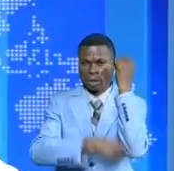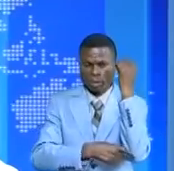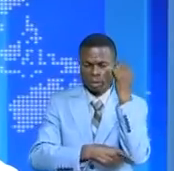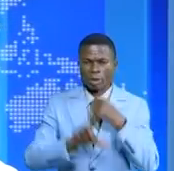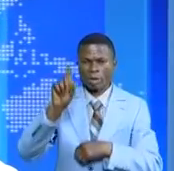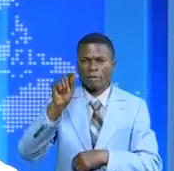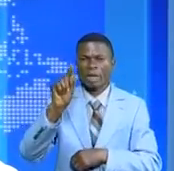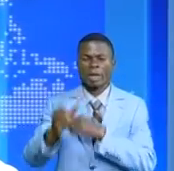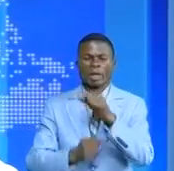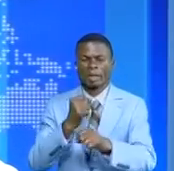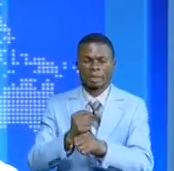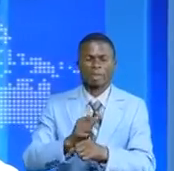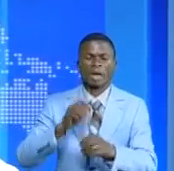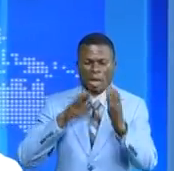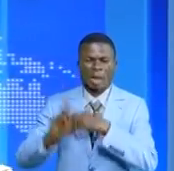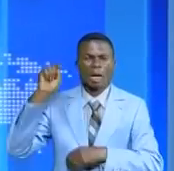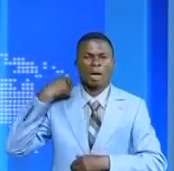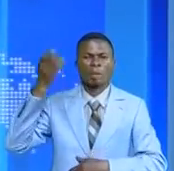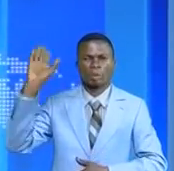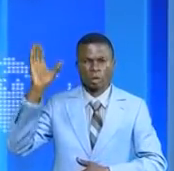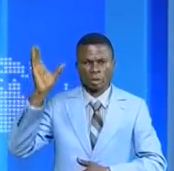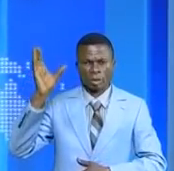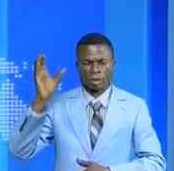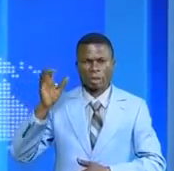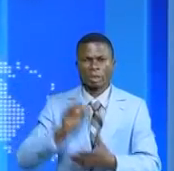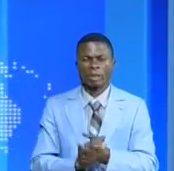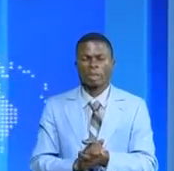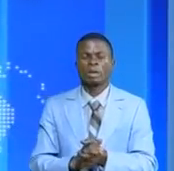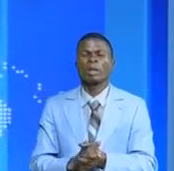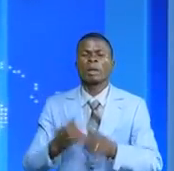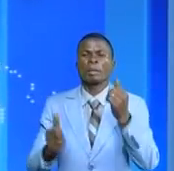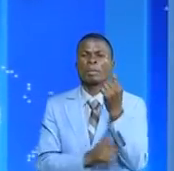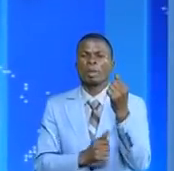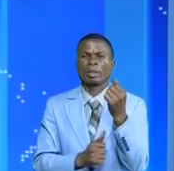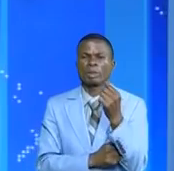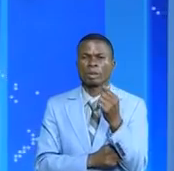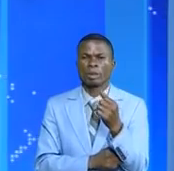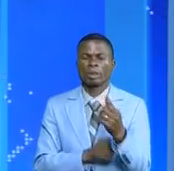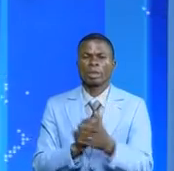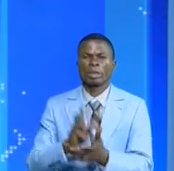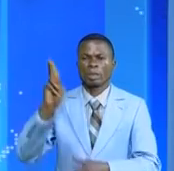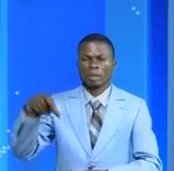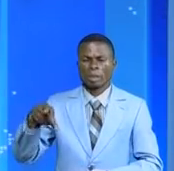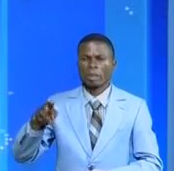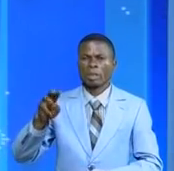ans de prison et de servitude pénale principale. Il s'agit de l'accusé Mputu Mwadi. Pourquoi